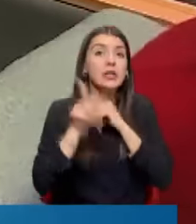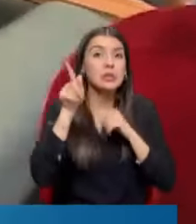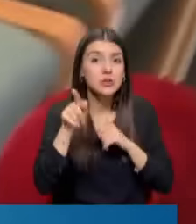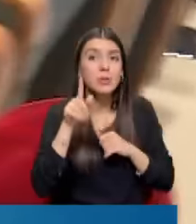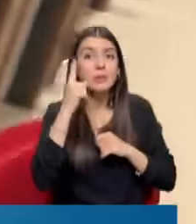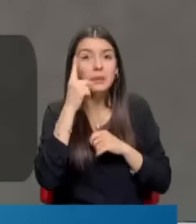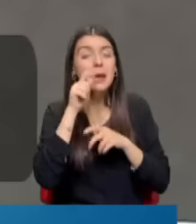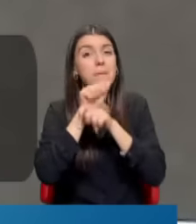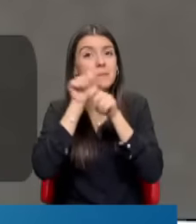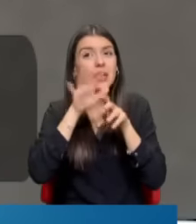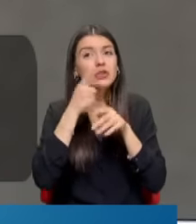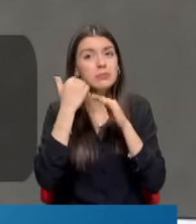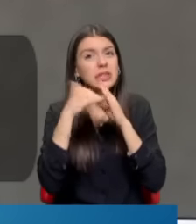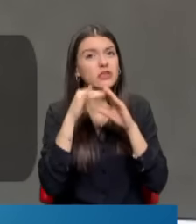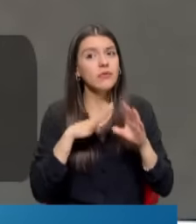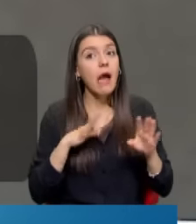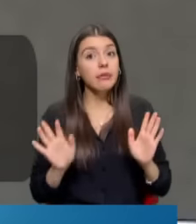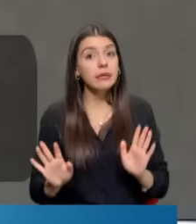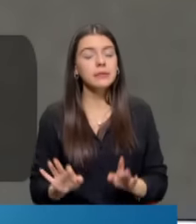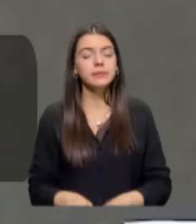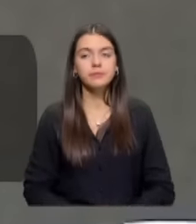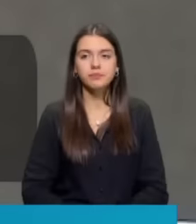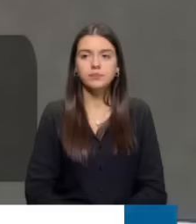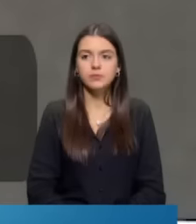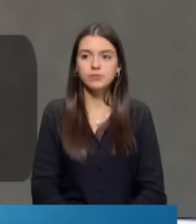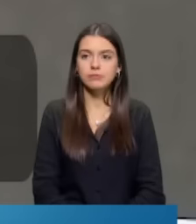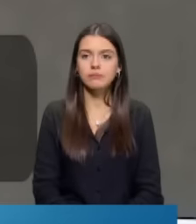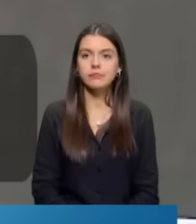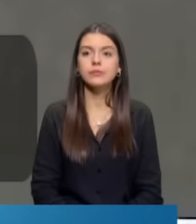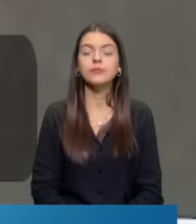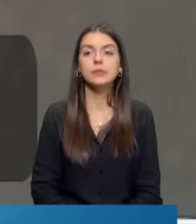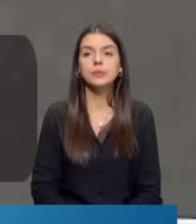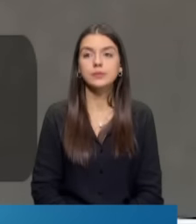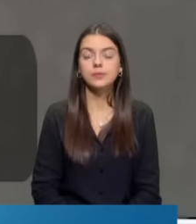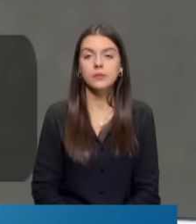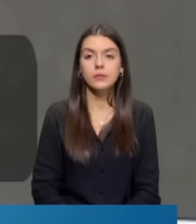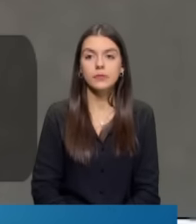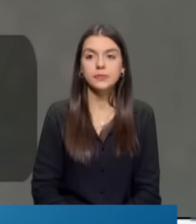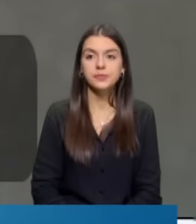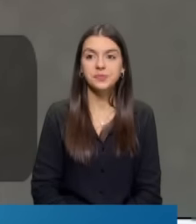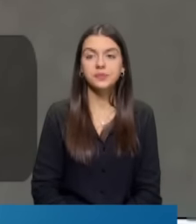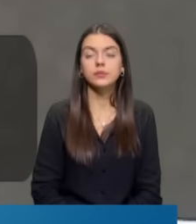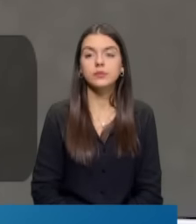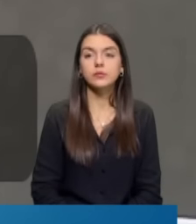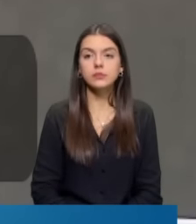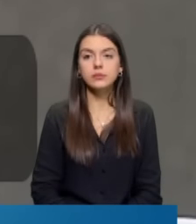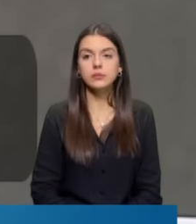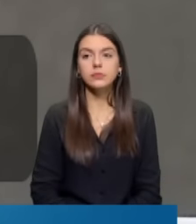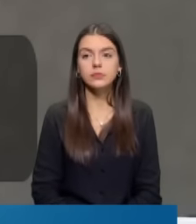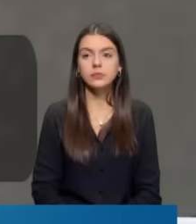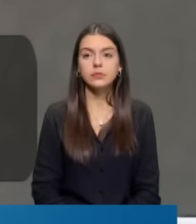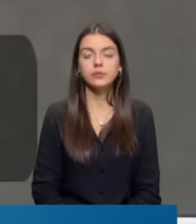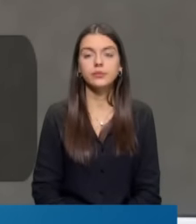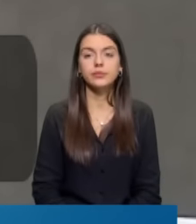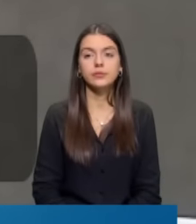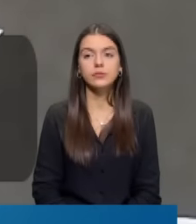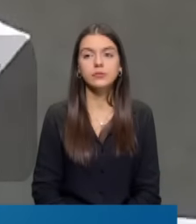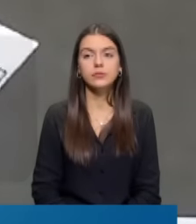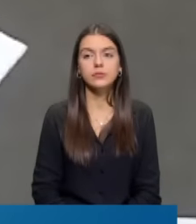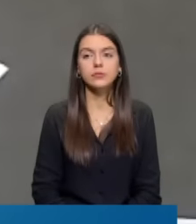medya mesajı vardı ama. Gaziantep'te 92 almasına rağmen atanamayıp 76 alanın atandığına dair de örnek